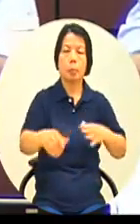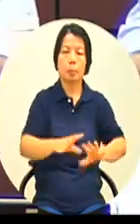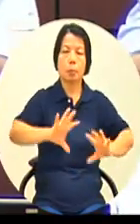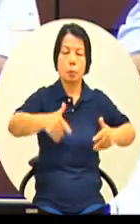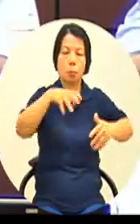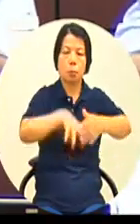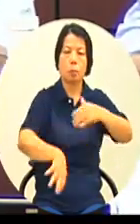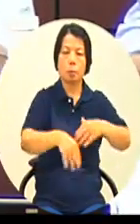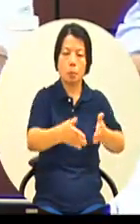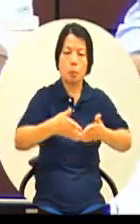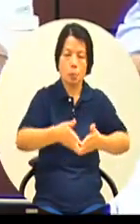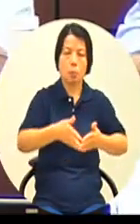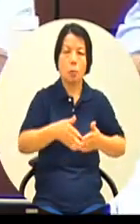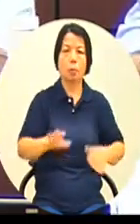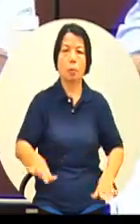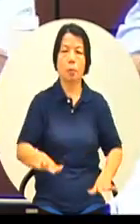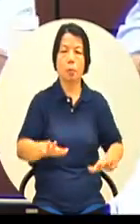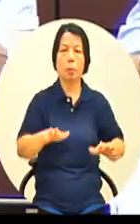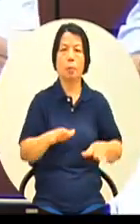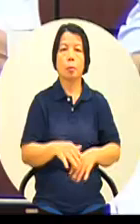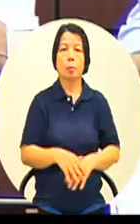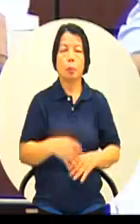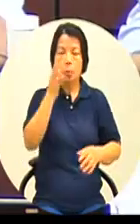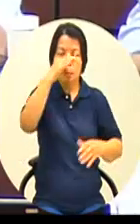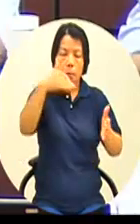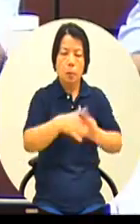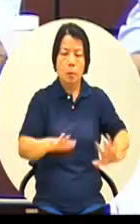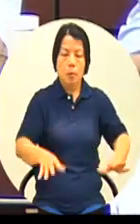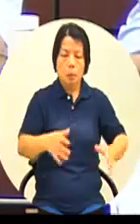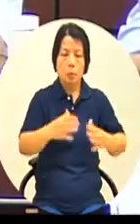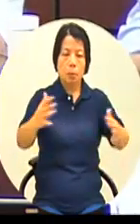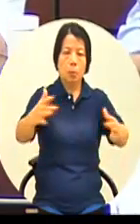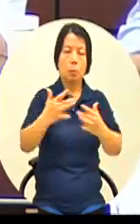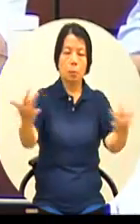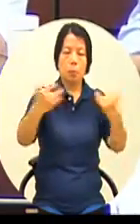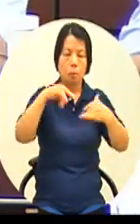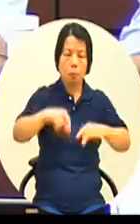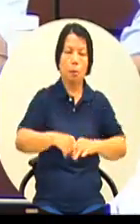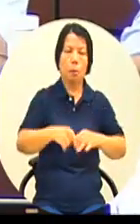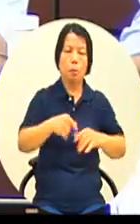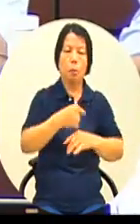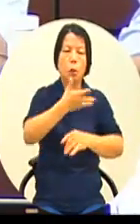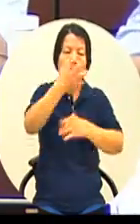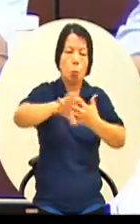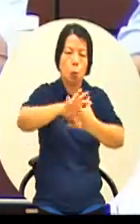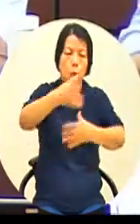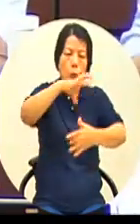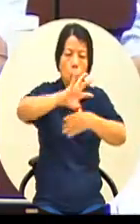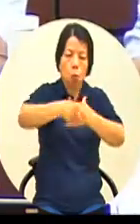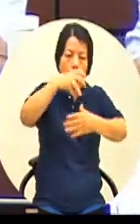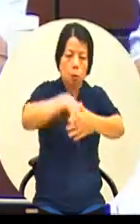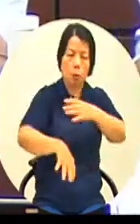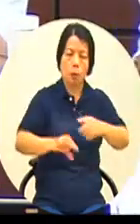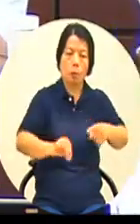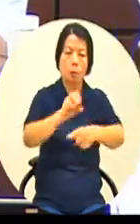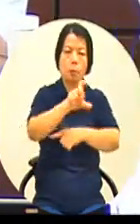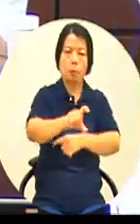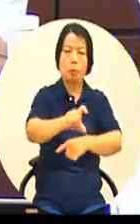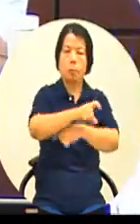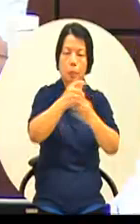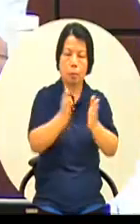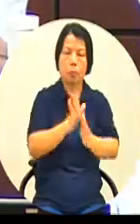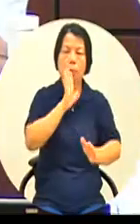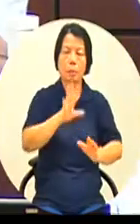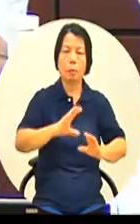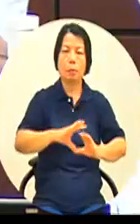的这个内需的部分，其实目前呢，我们可以看到我们高雄来旅游，国内的旅客其实是占了60%。所以这个部分是